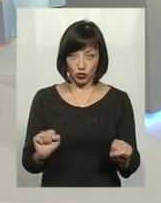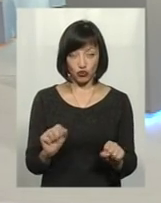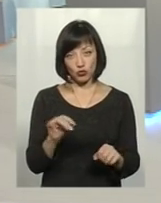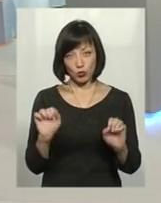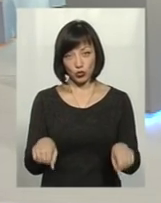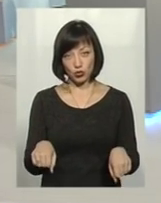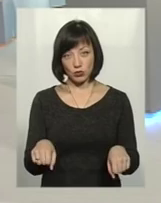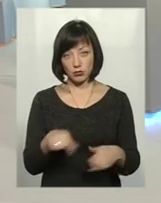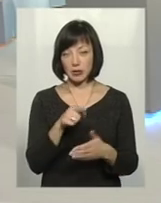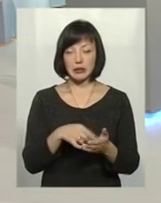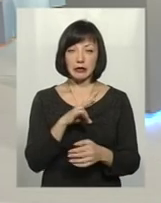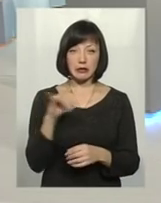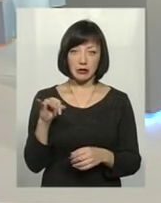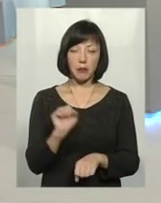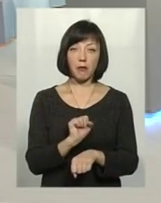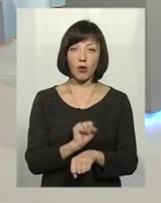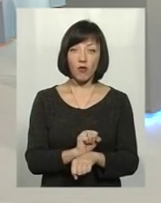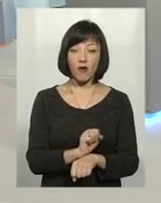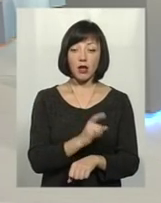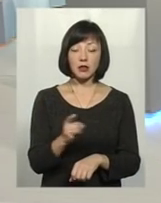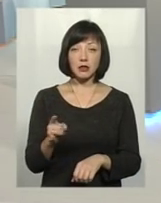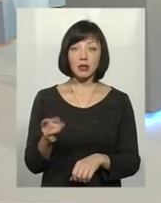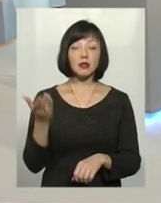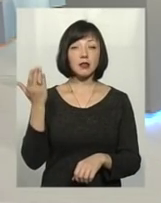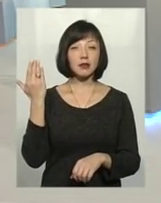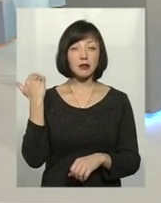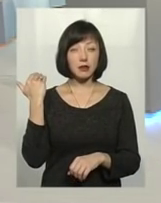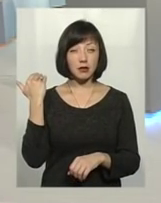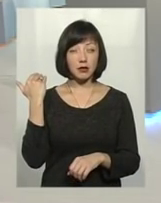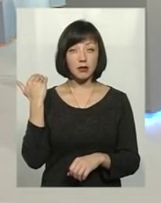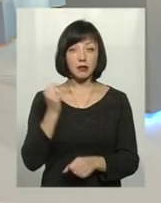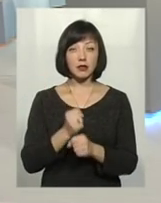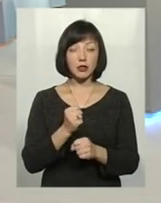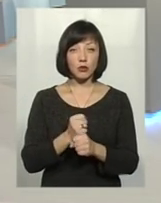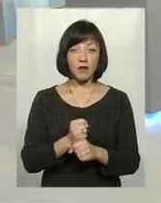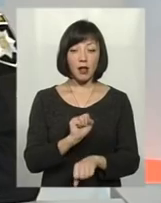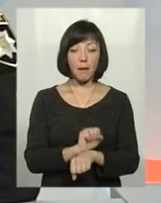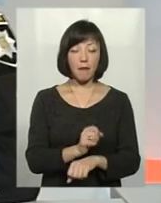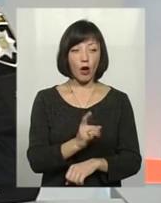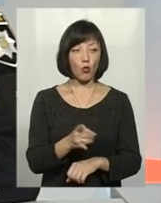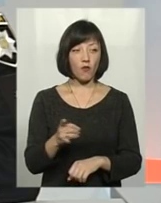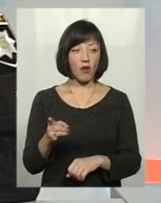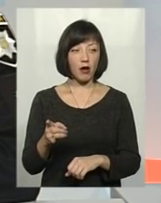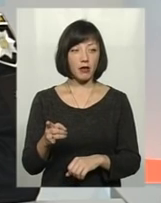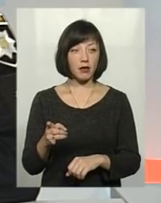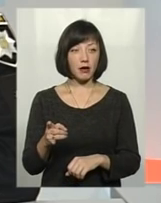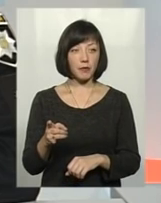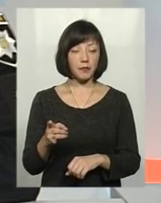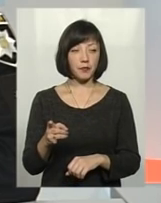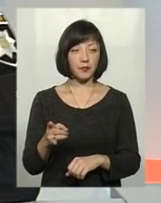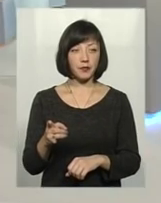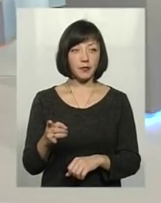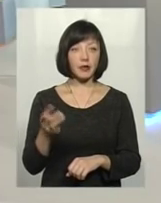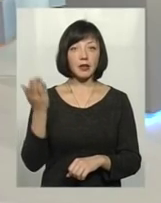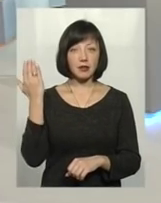можна паркуватися? Ні, паркуватися можна. Тоді було здійснювалося паркування, і Тобто тоді